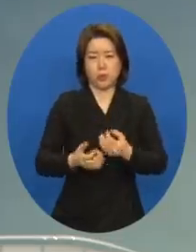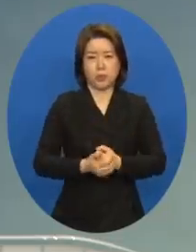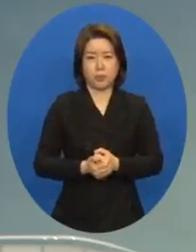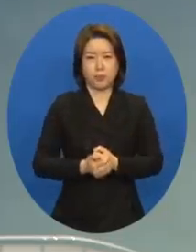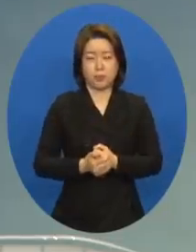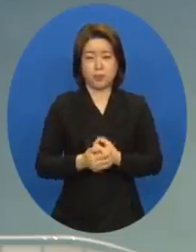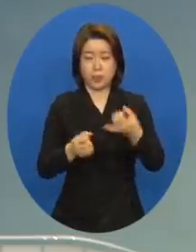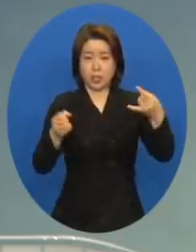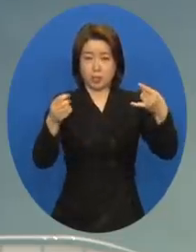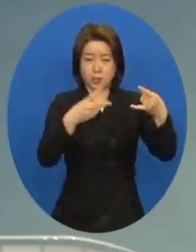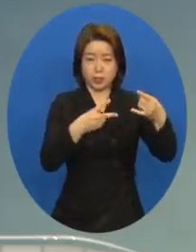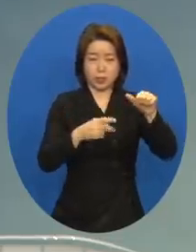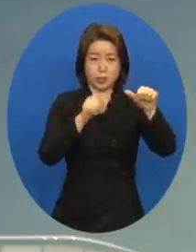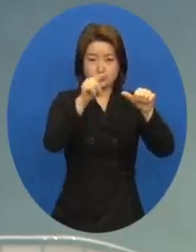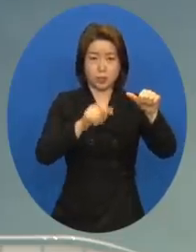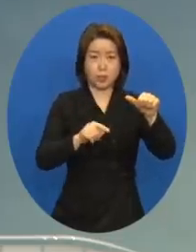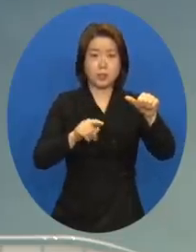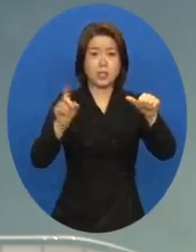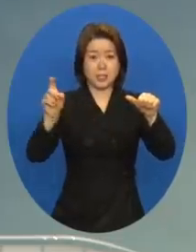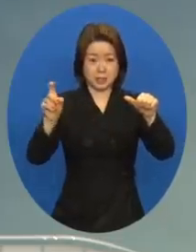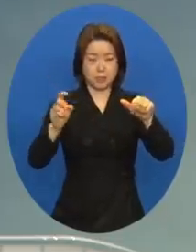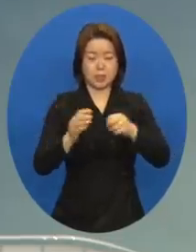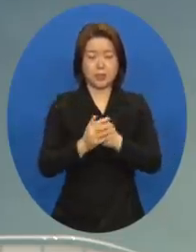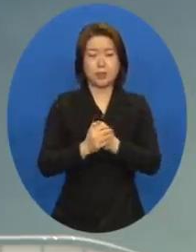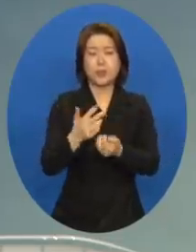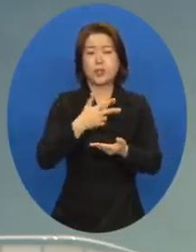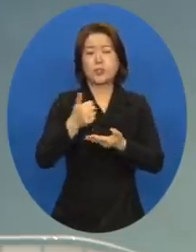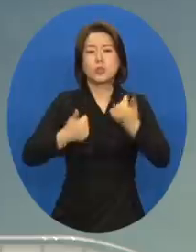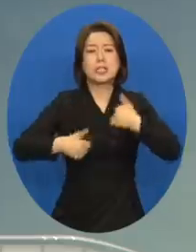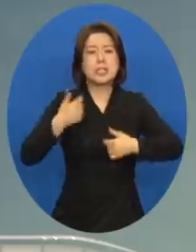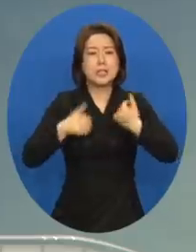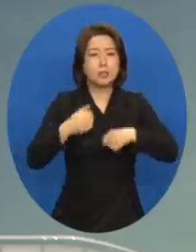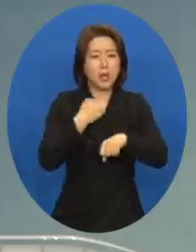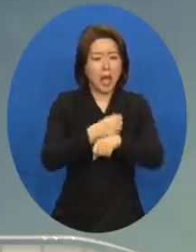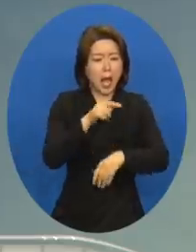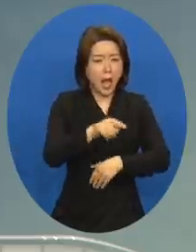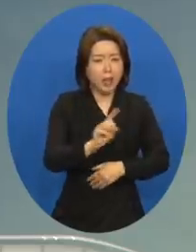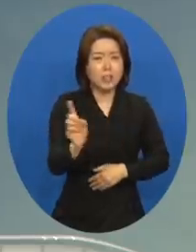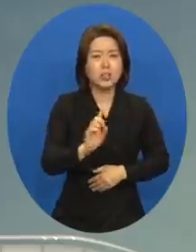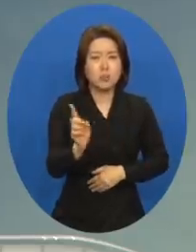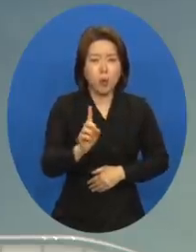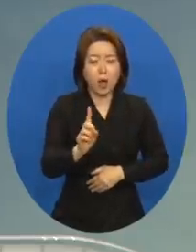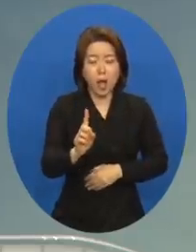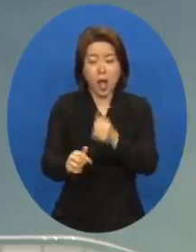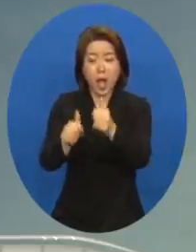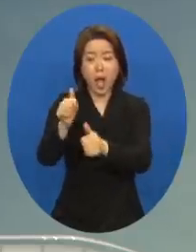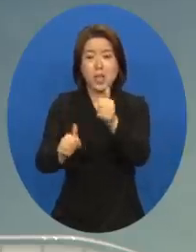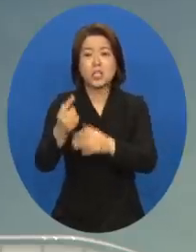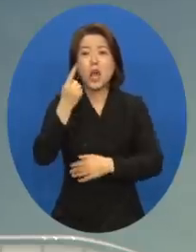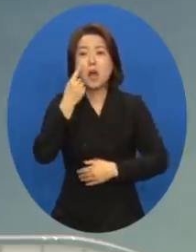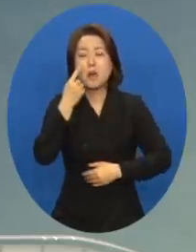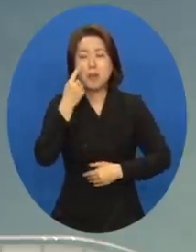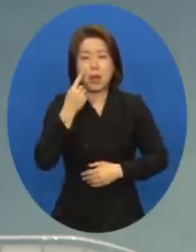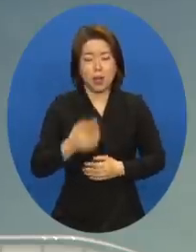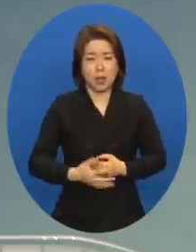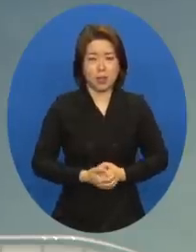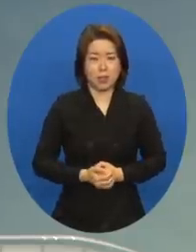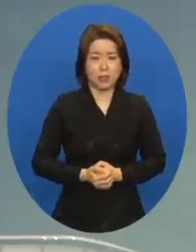에베소서 5장 10절에 이렇게 말씀했습니다. 주를 기쁘시게 할 것이 무엇인가 시험하여 보라.